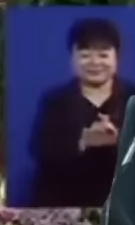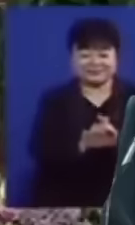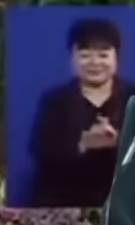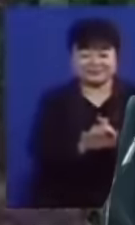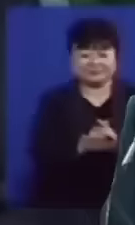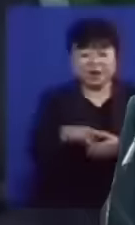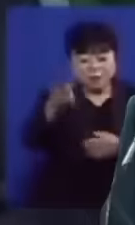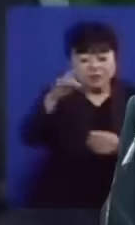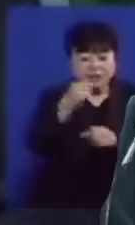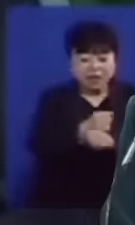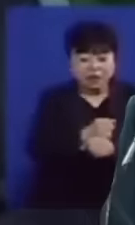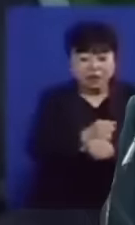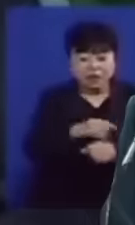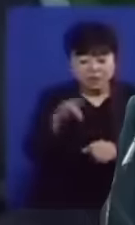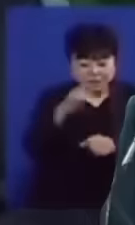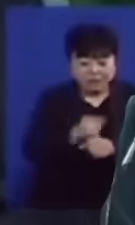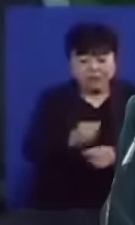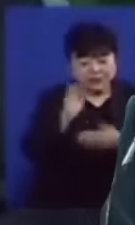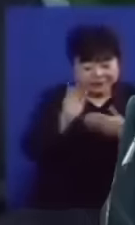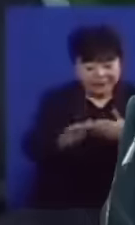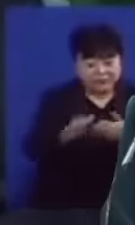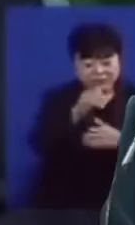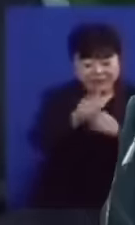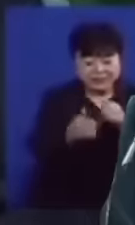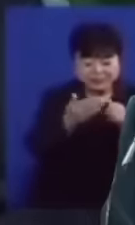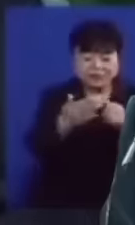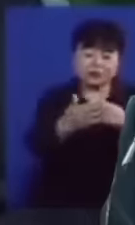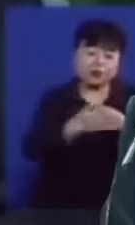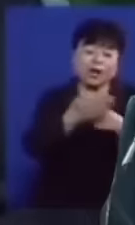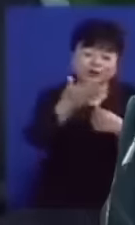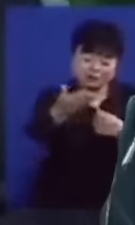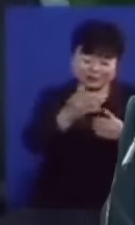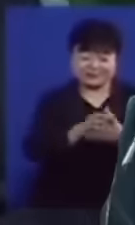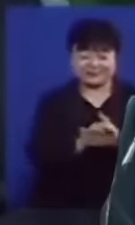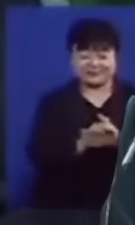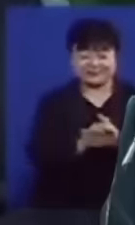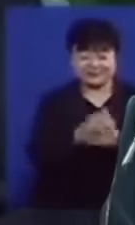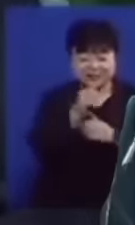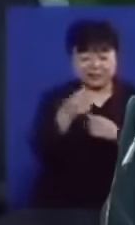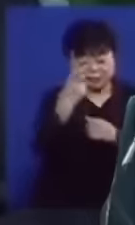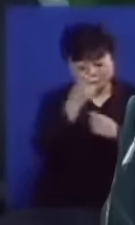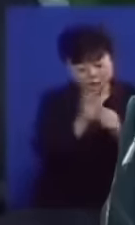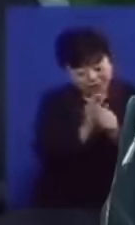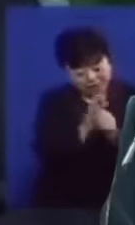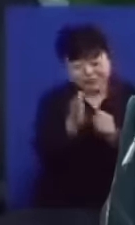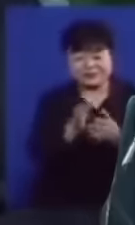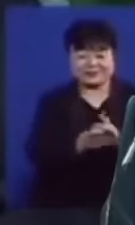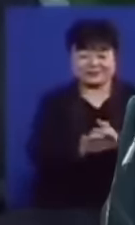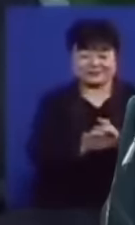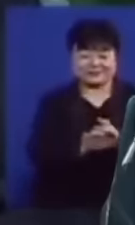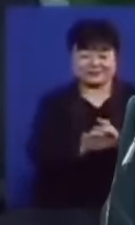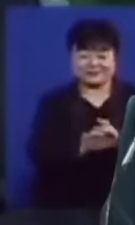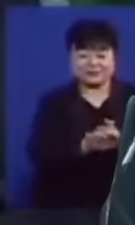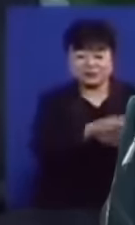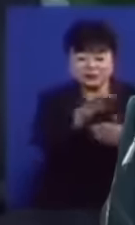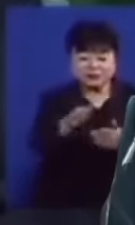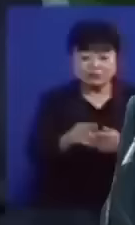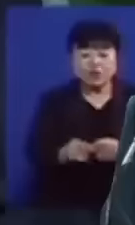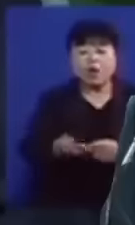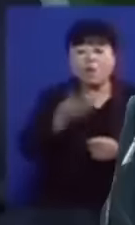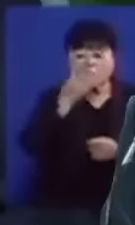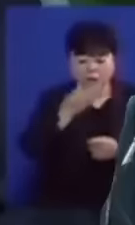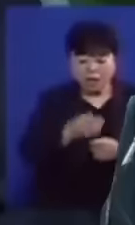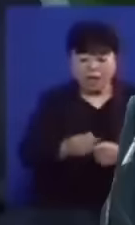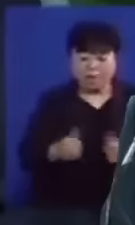먼저 할 건 먼저 하면 나중 할 것은 하나님이 도와주신다는 것입니다. 하나님이 돌봐주신다. 우리는 무엇을